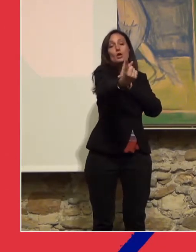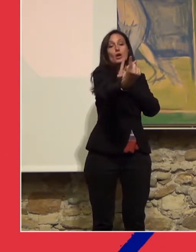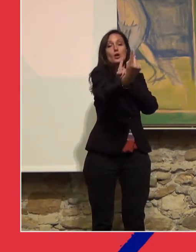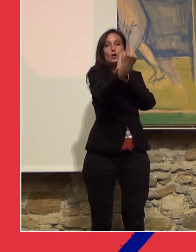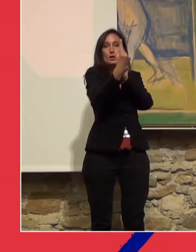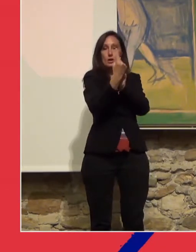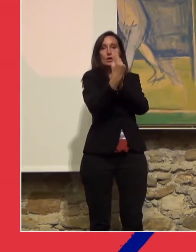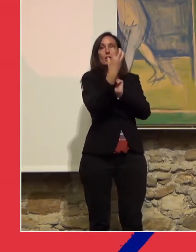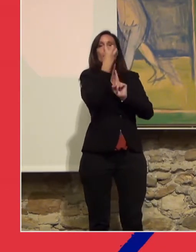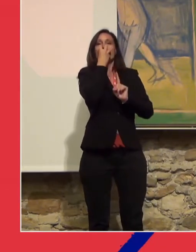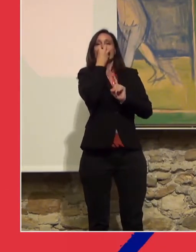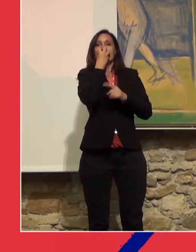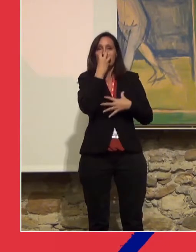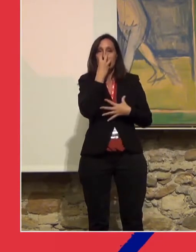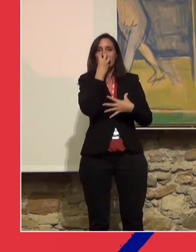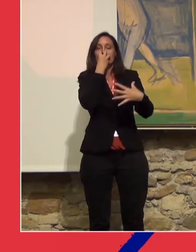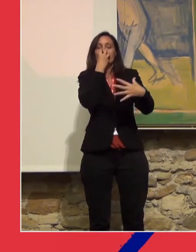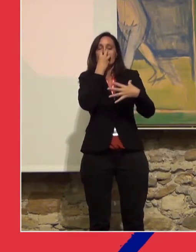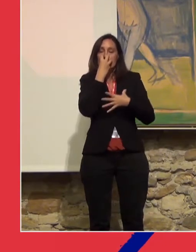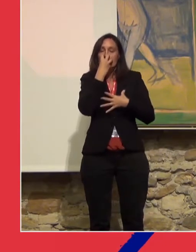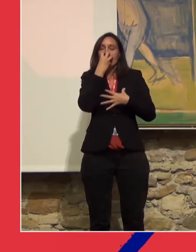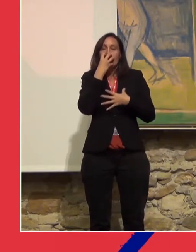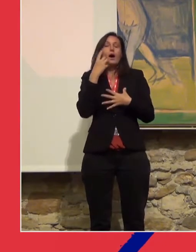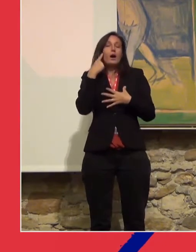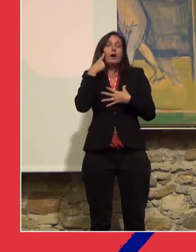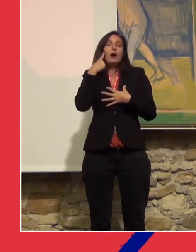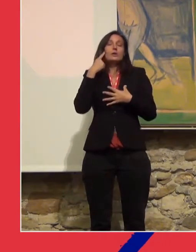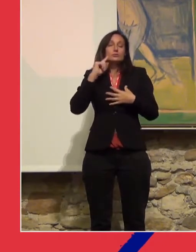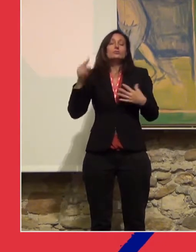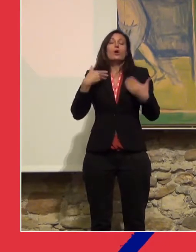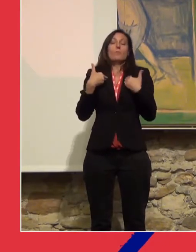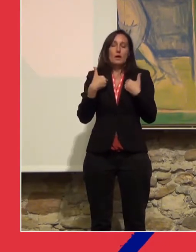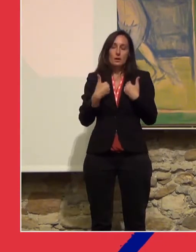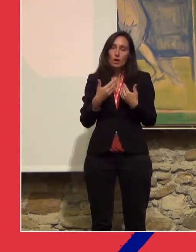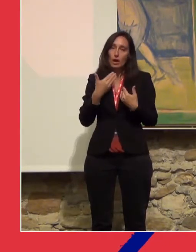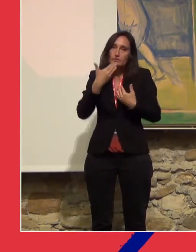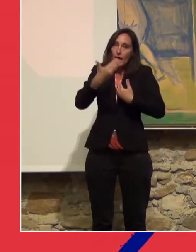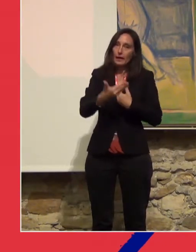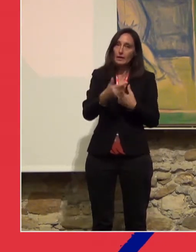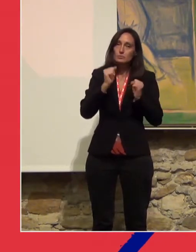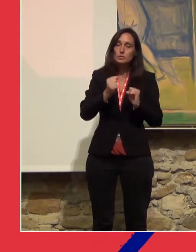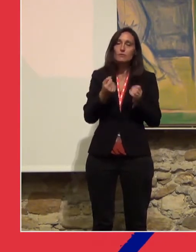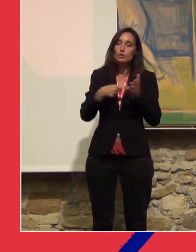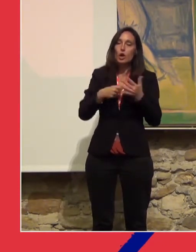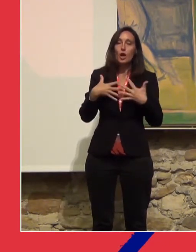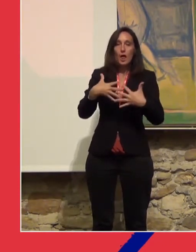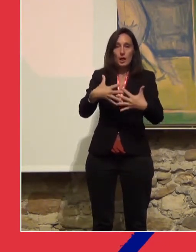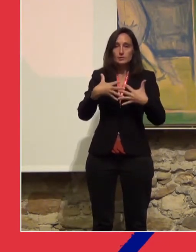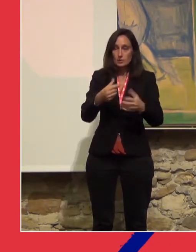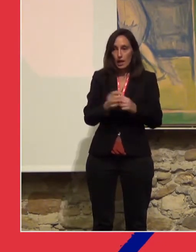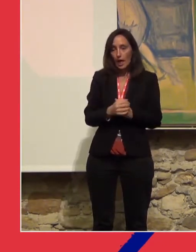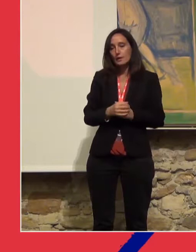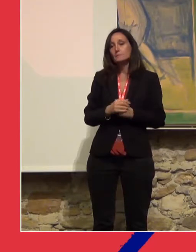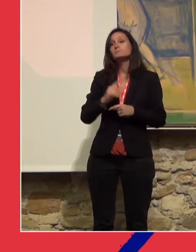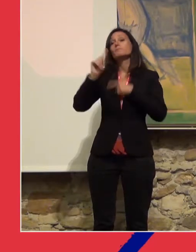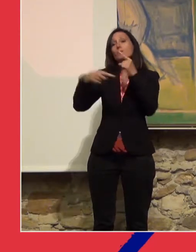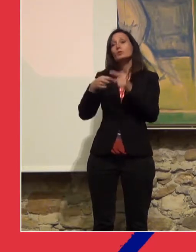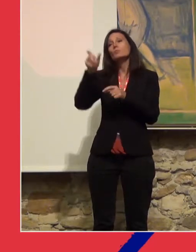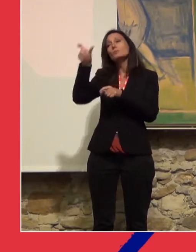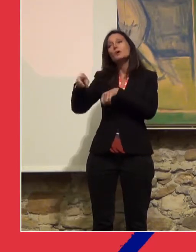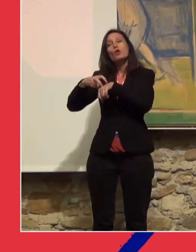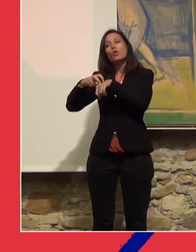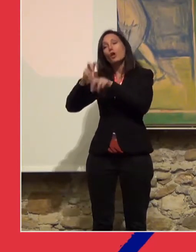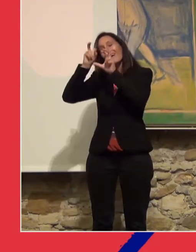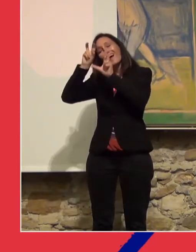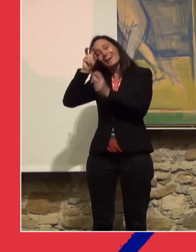meglio e fui grato di poter respirare. Poco dopo, l'anestesista conquistò una vena del braccio per eseguire i